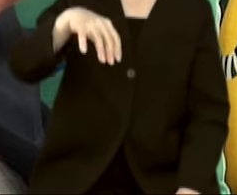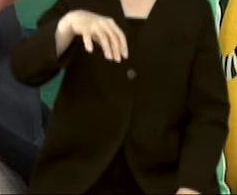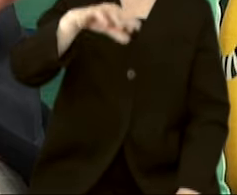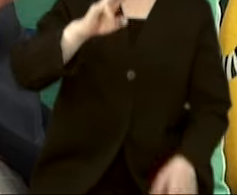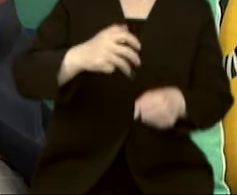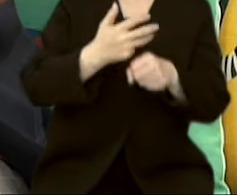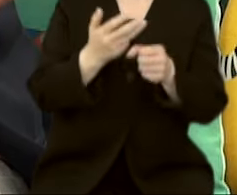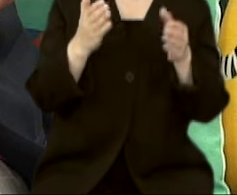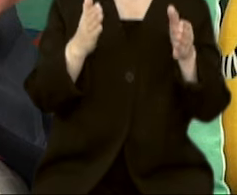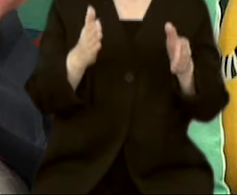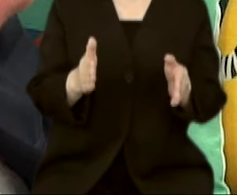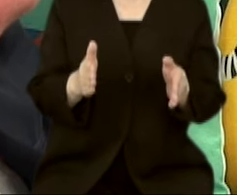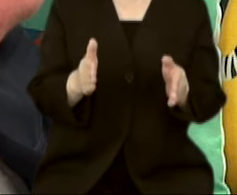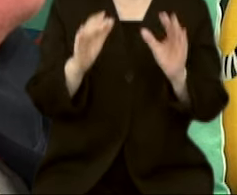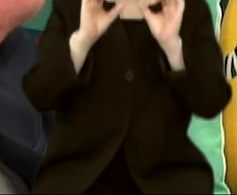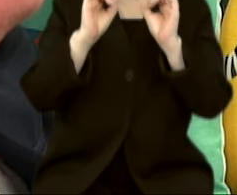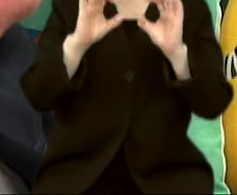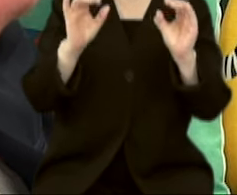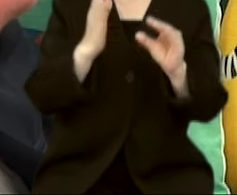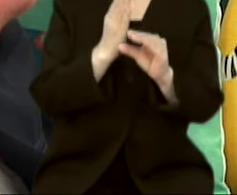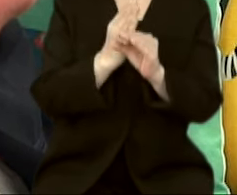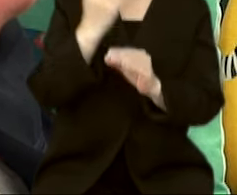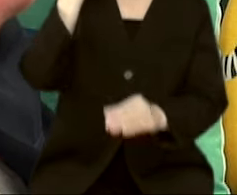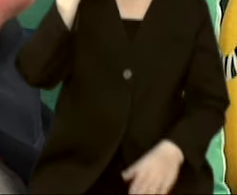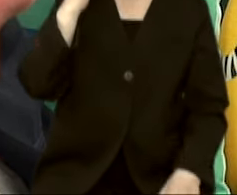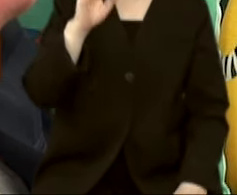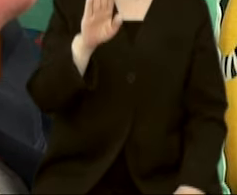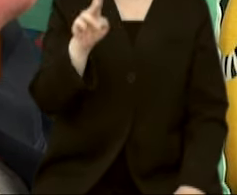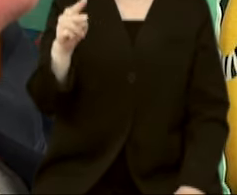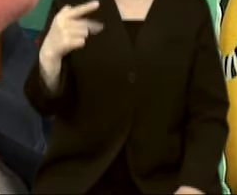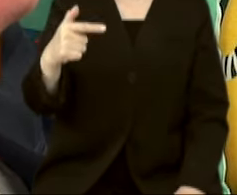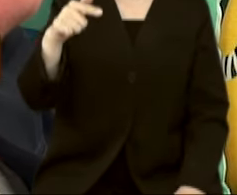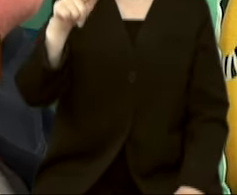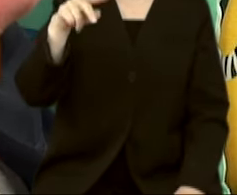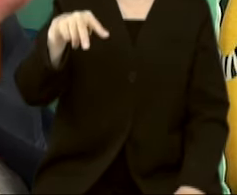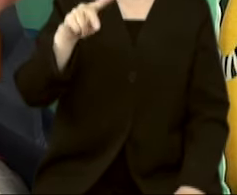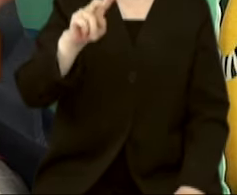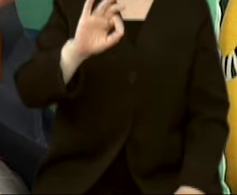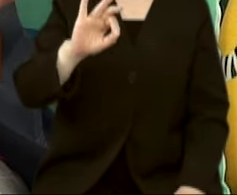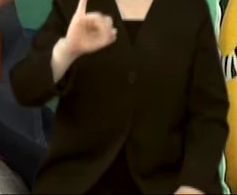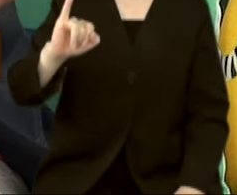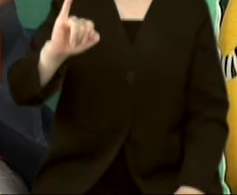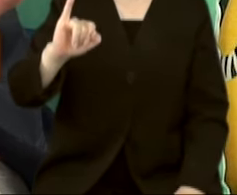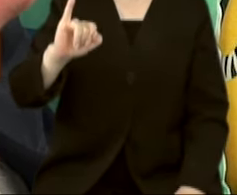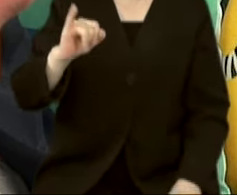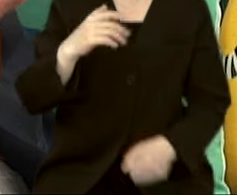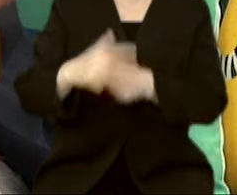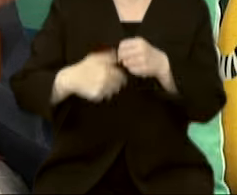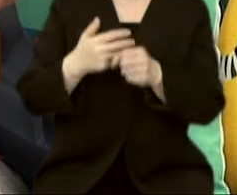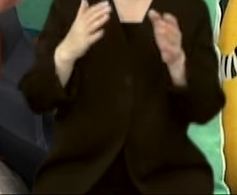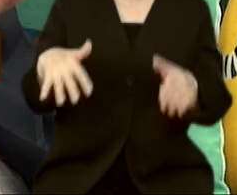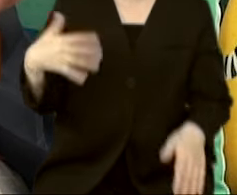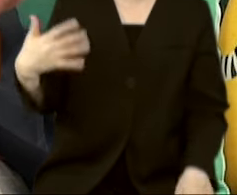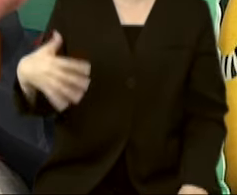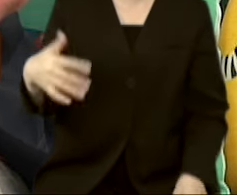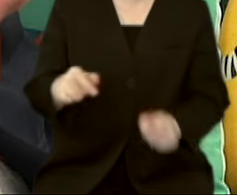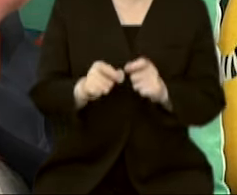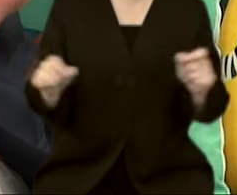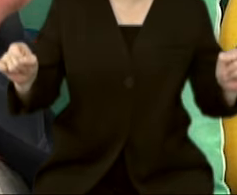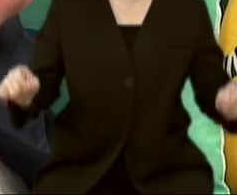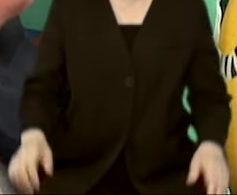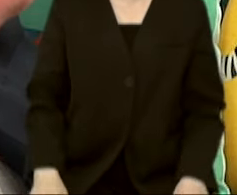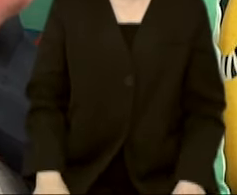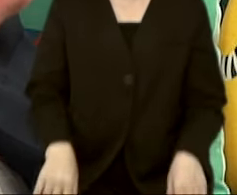콜카타에서 38년째 선교하고 있는 변상희라고 합니다. 와, 38년. 굉장히 오래 하셨네요.